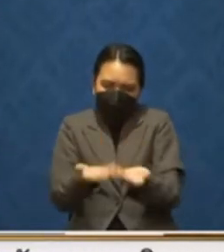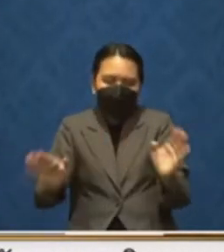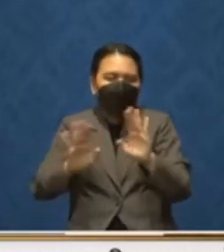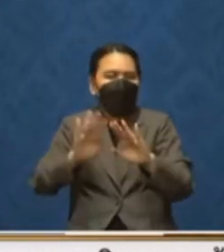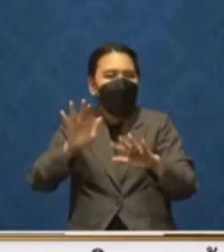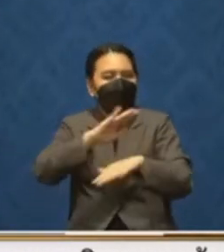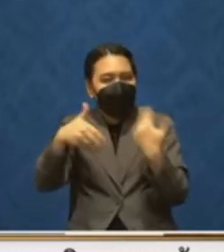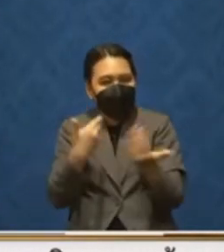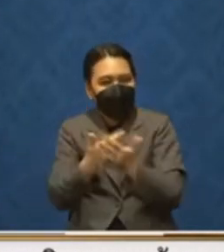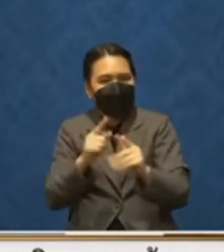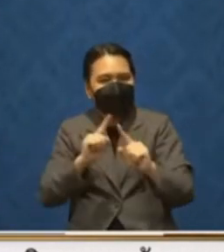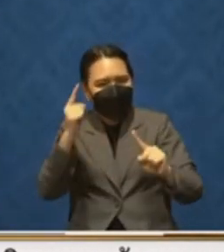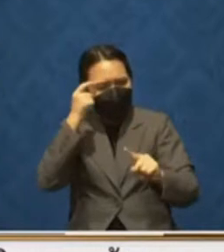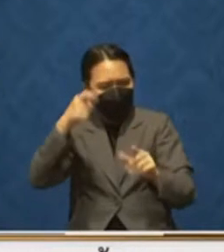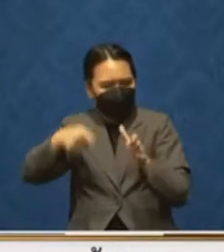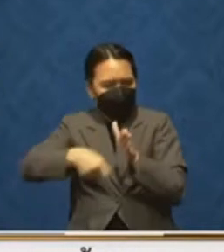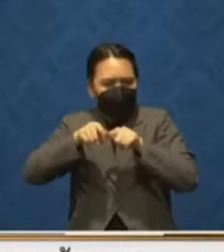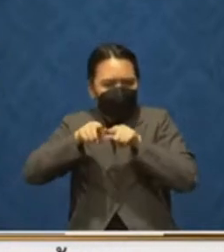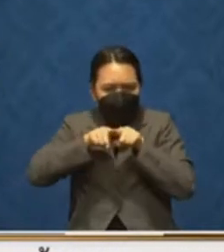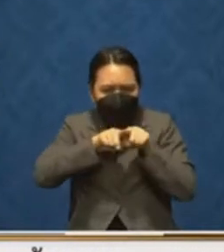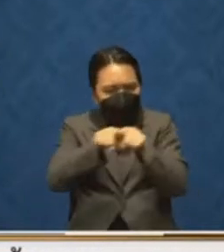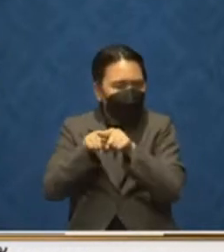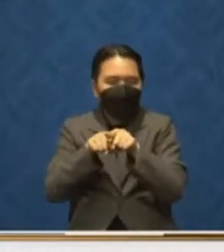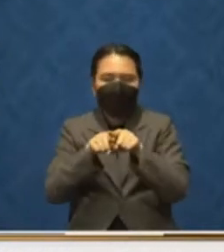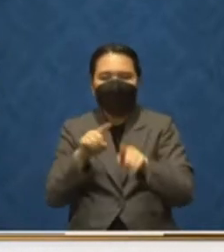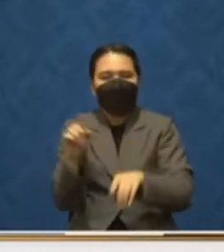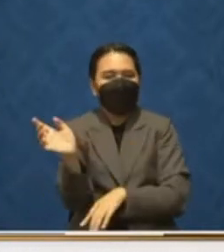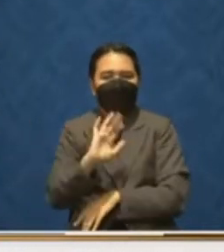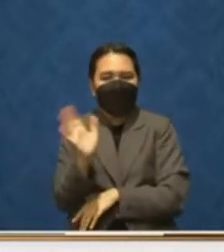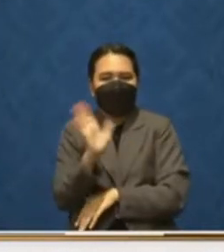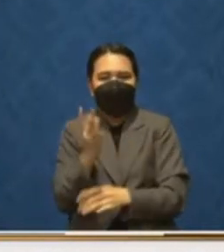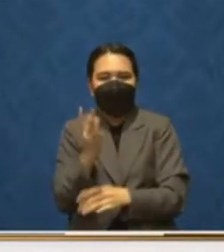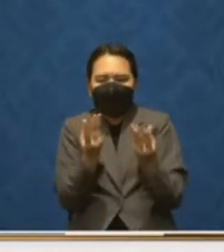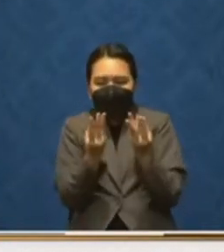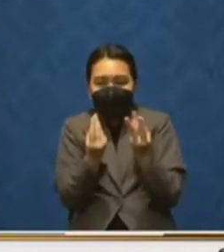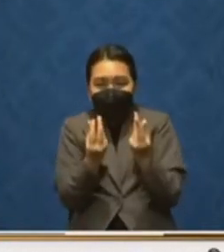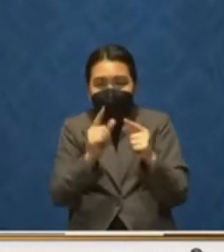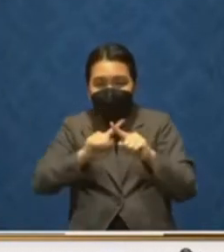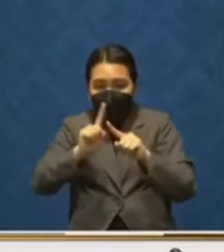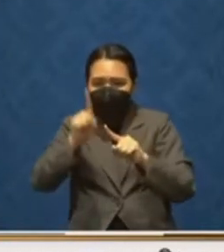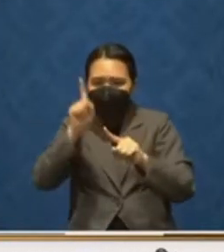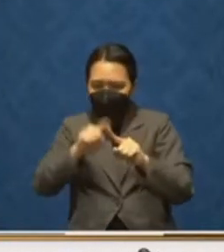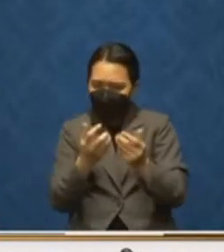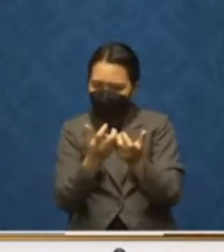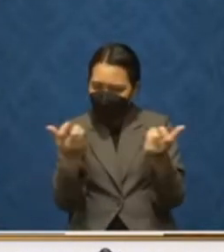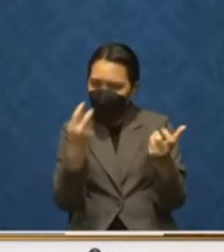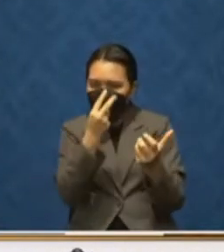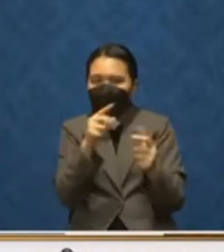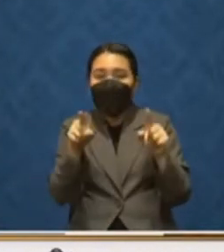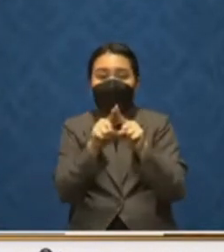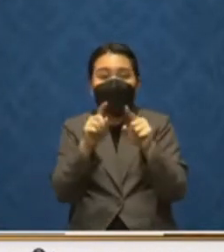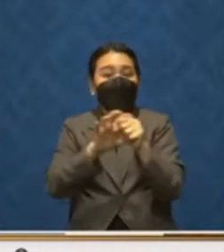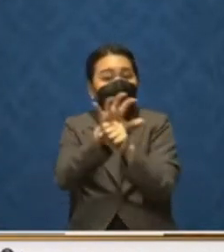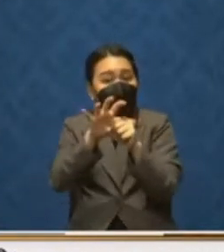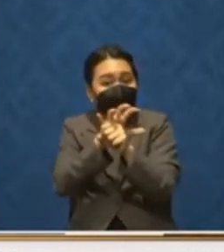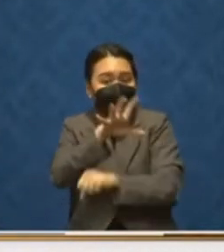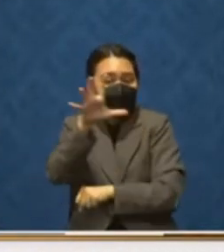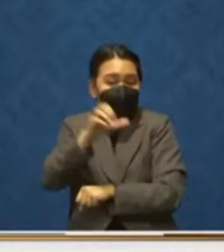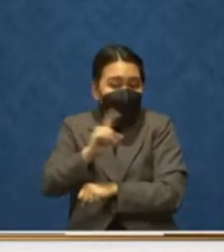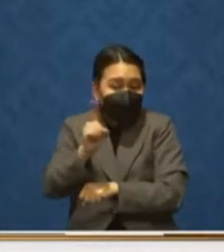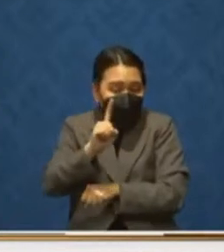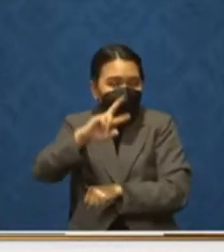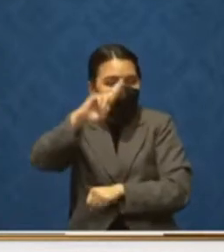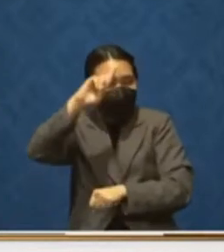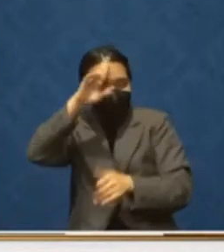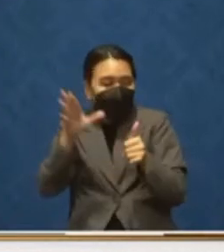ที่จะไปเดียวกันอย่างนี้กูไม่ใช่นะงั้นตัวเลขเหล่านี้ก็ทำมาแยกแยะให้ออกมันก็โควิชอันนั้นเป็นยังไงเสร็จโลกอะไร